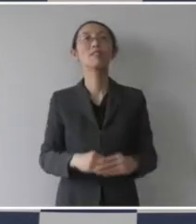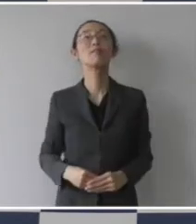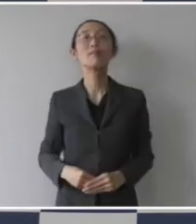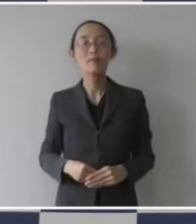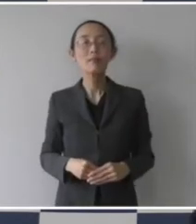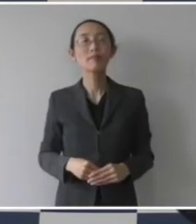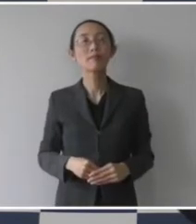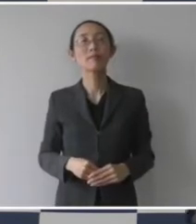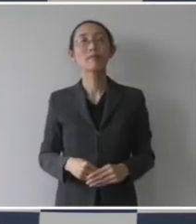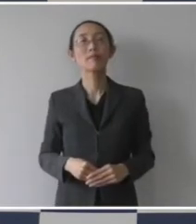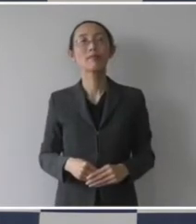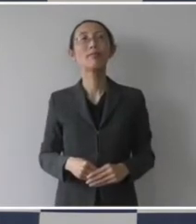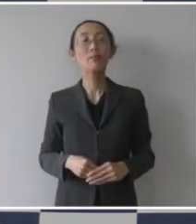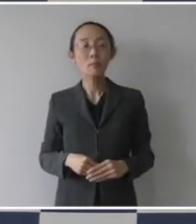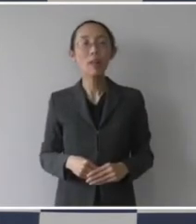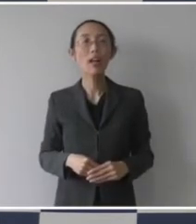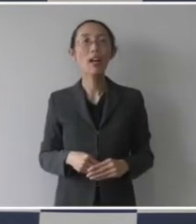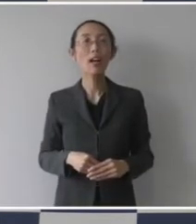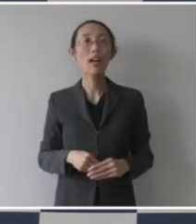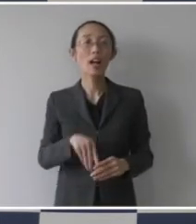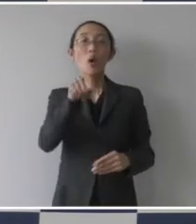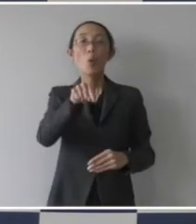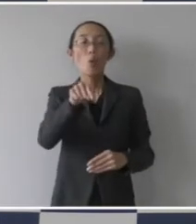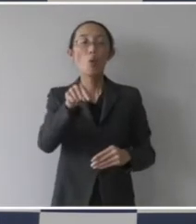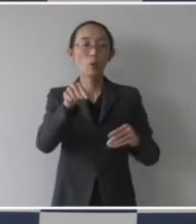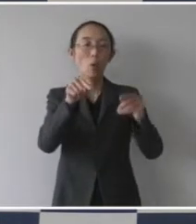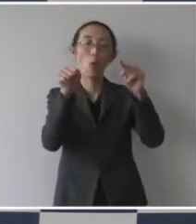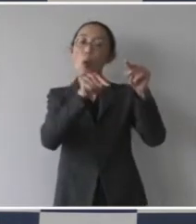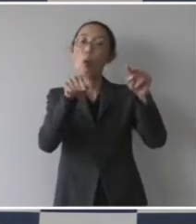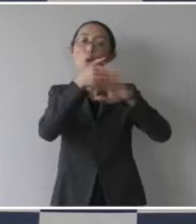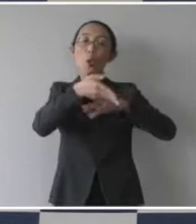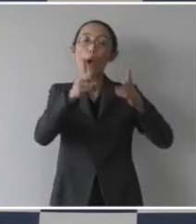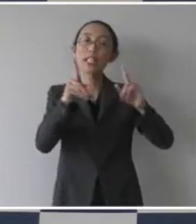ただ、外でこの豊橋公園でやった花交流フェアなんかは、